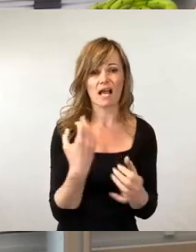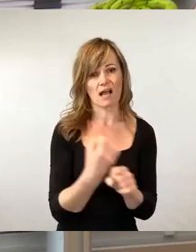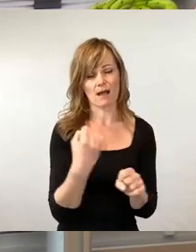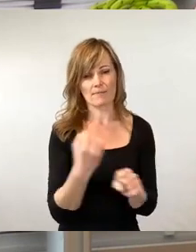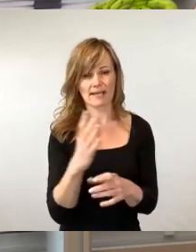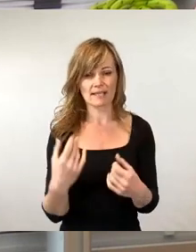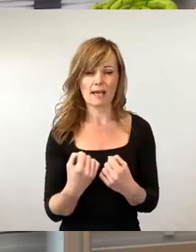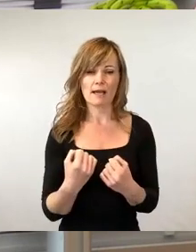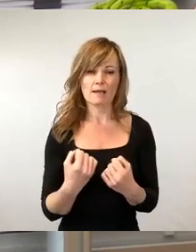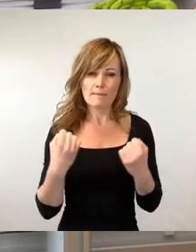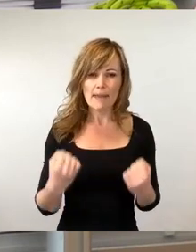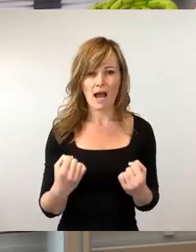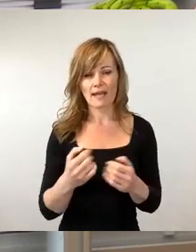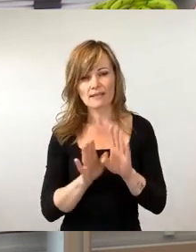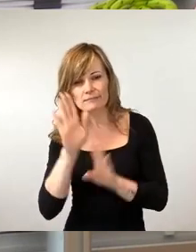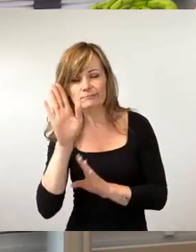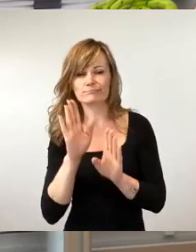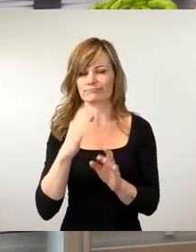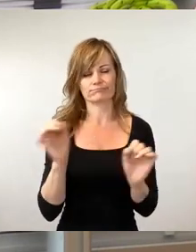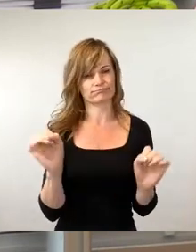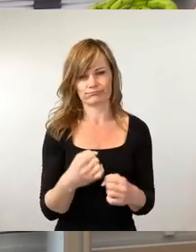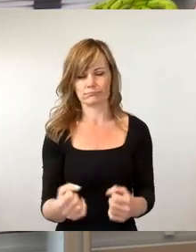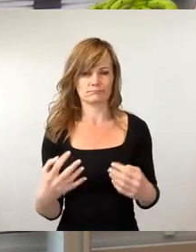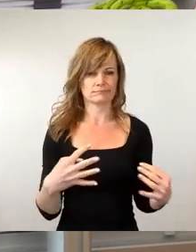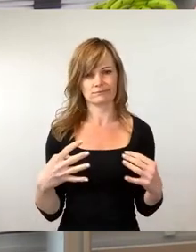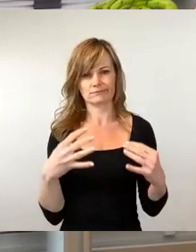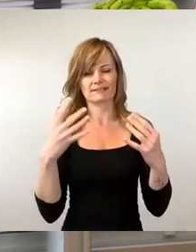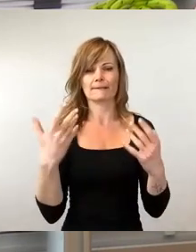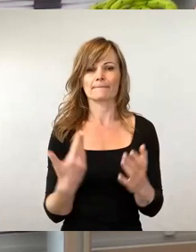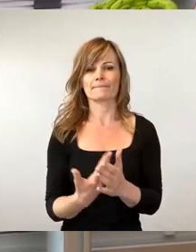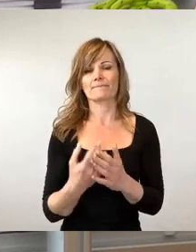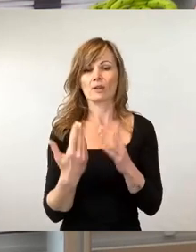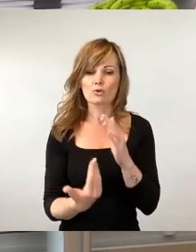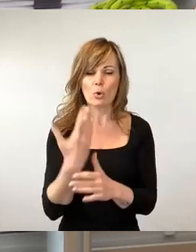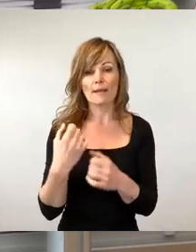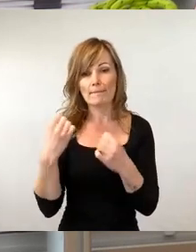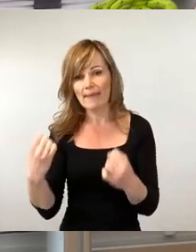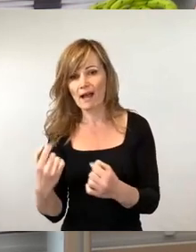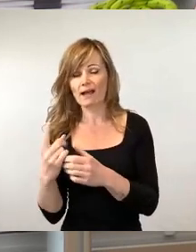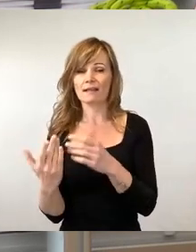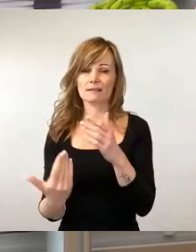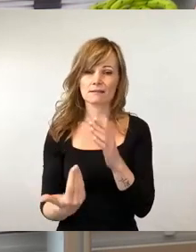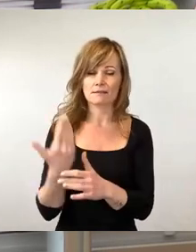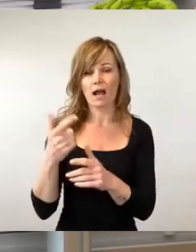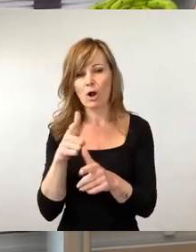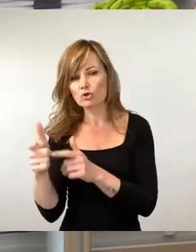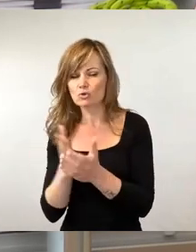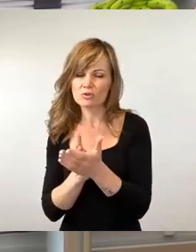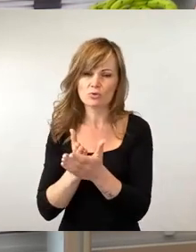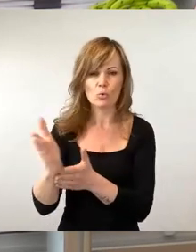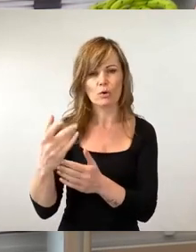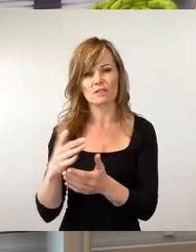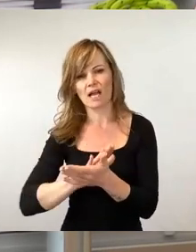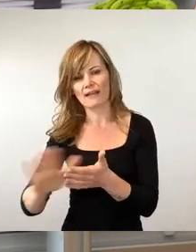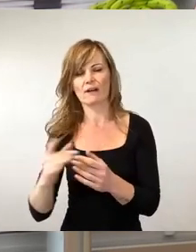Rat einigt, und es wird dazu führen, dass Dinge mit einer neuen Mehrheit im Ausschuss einfach durchgezogen werden, und wir führen die Sachdiskussionen dann